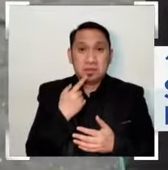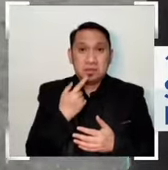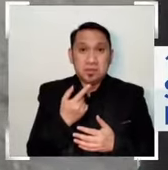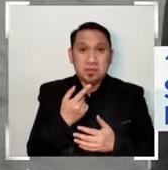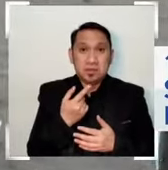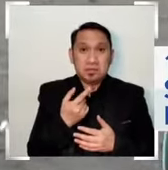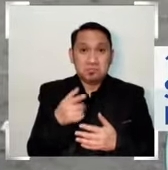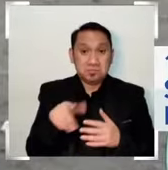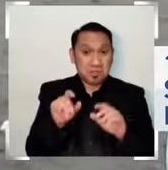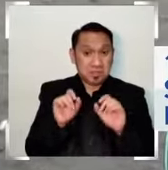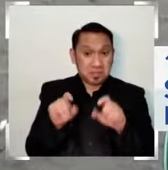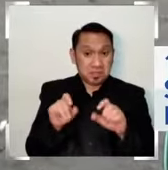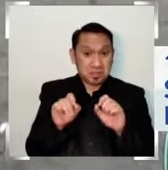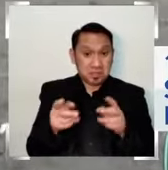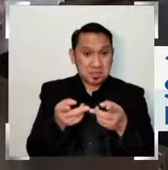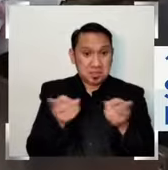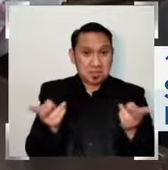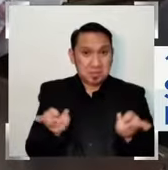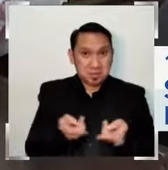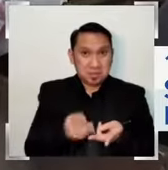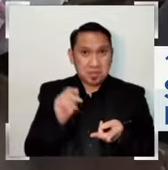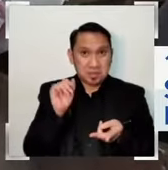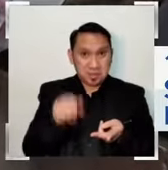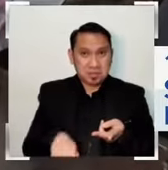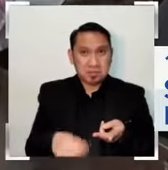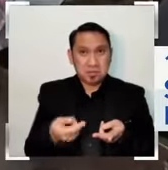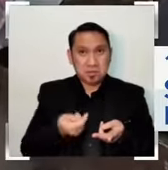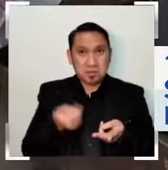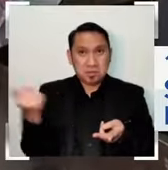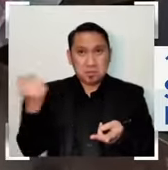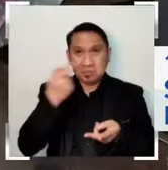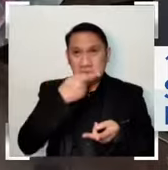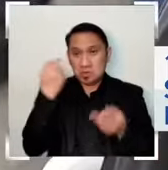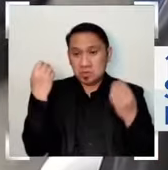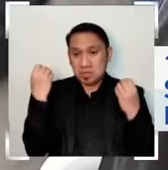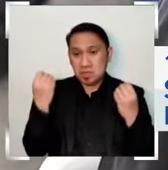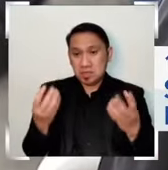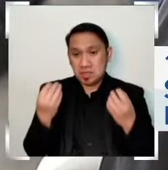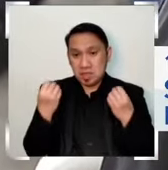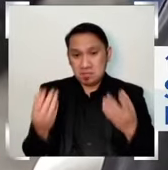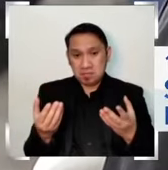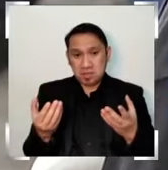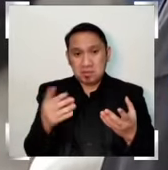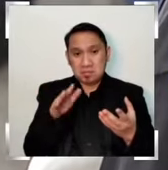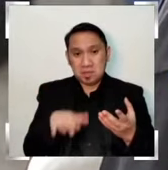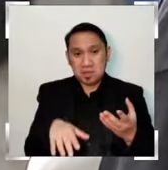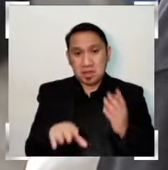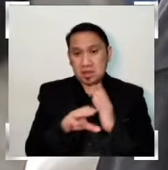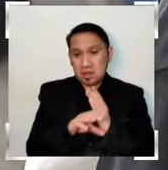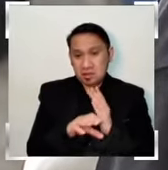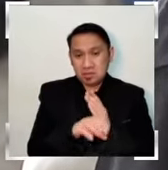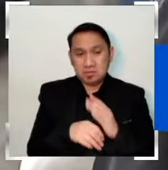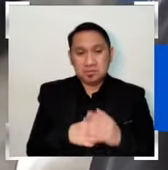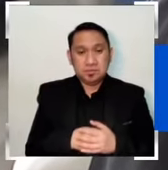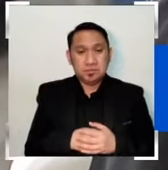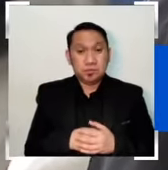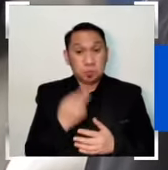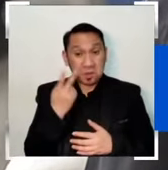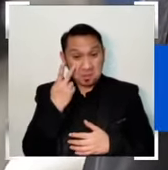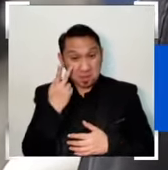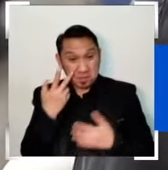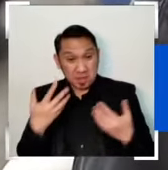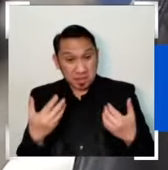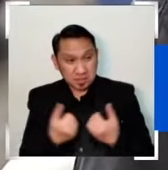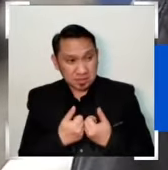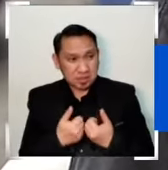sa lugar, naaalis daw talaga sa dami ng sasakyang tumatapak dito. May nakikita ba kayo na aksidente dyan na tutulas? Wala naman kasi